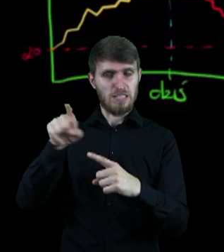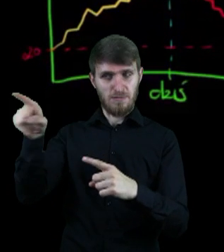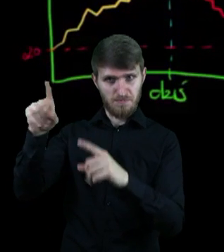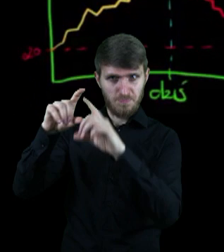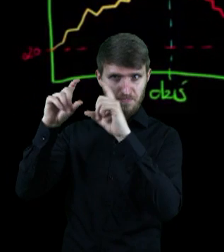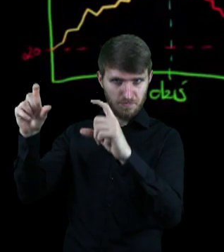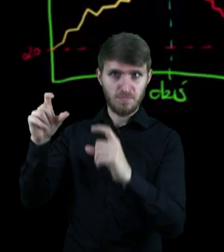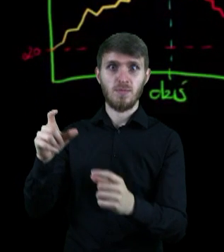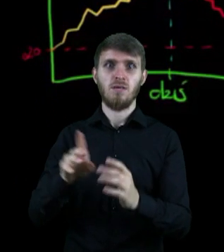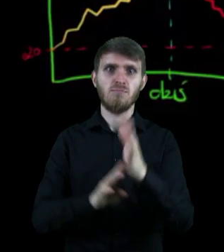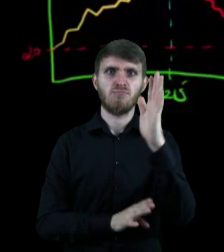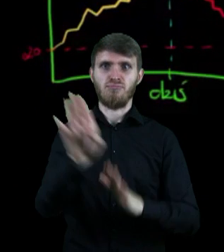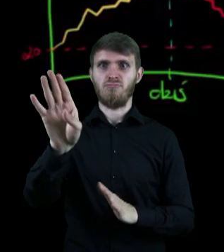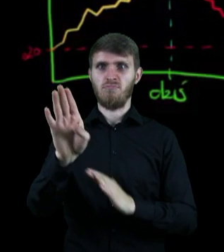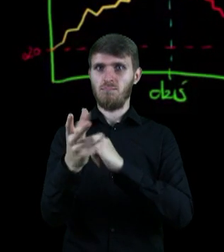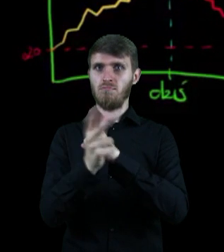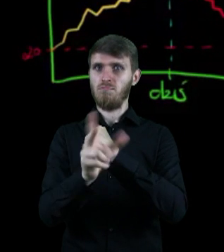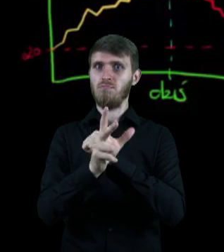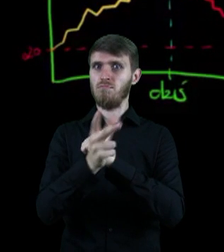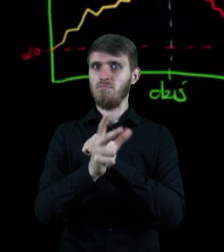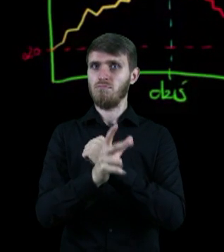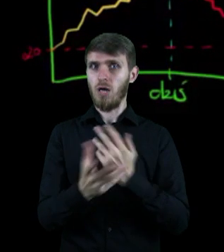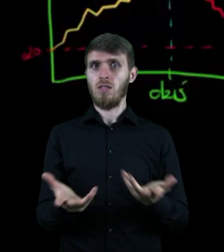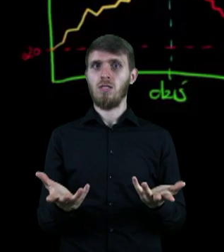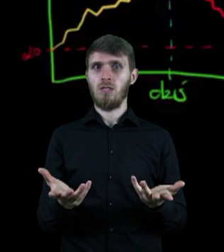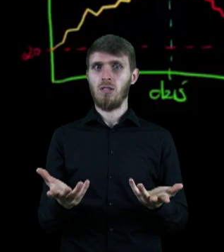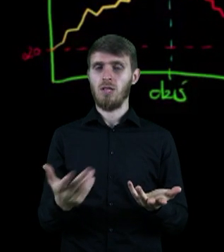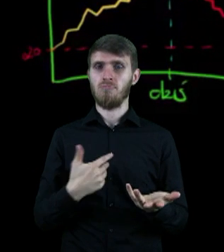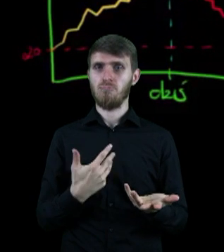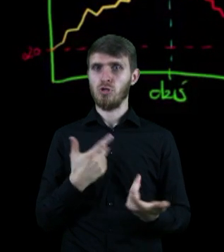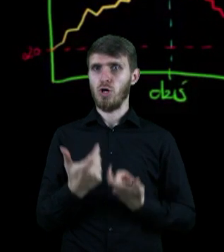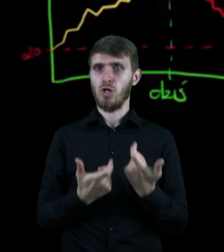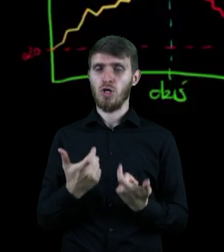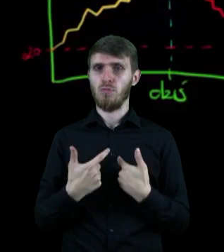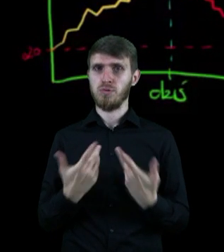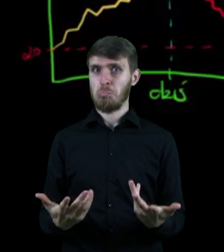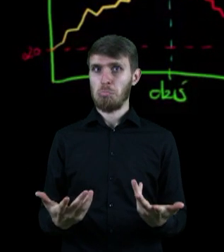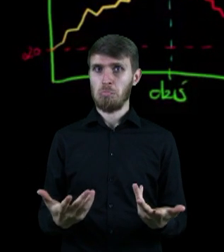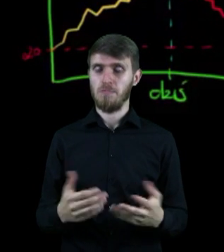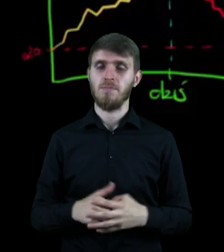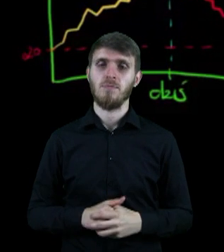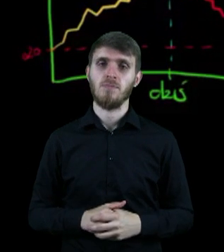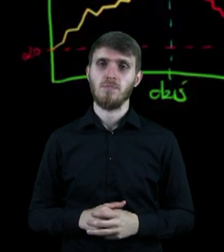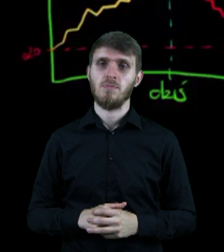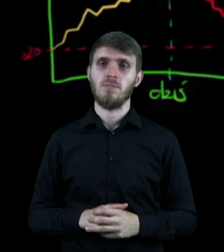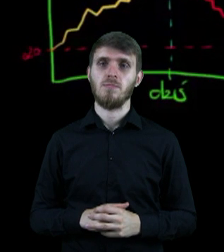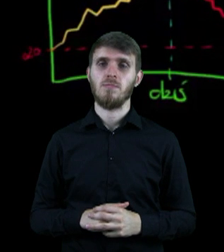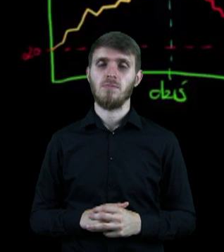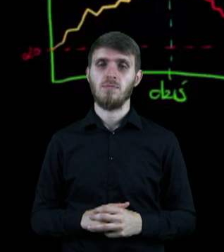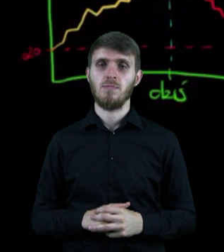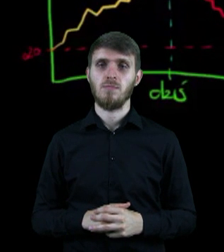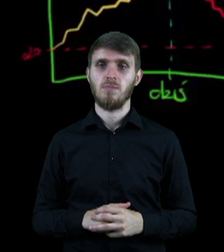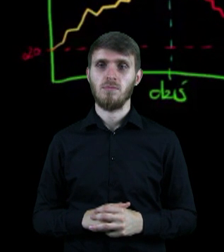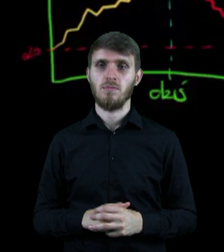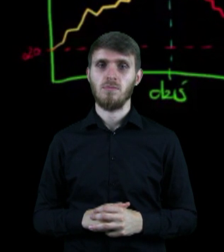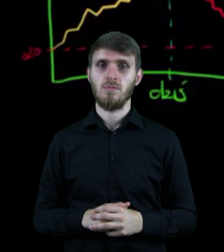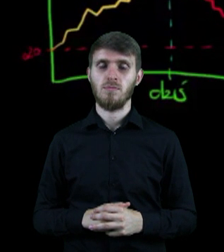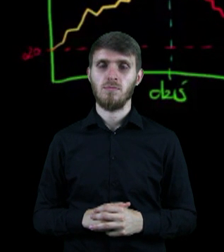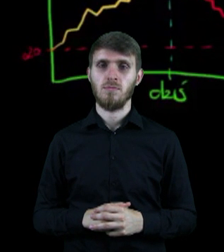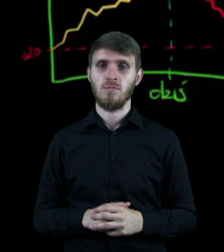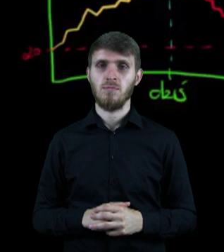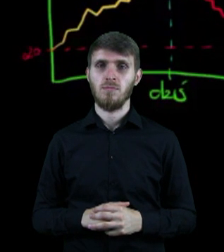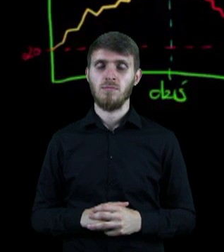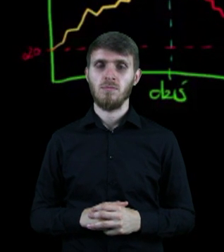ceny akcji wzrosły. Załóżmy, że po tygodniu wartość akcji firmy